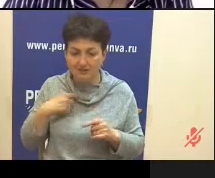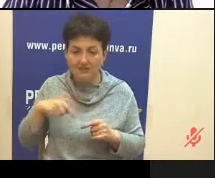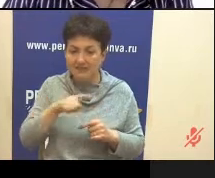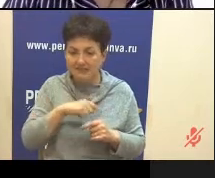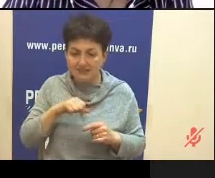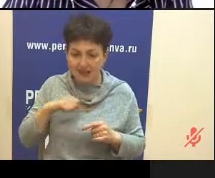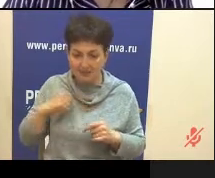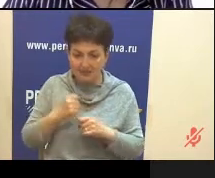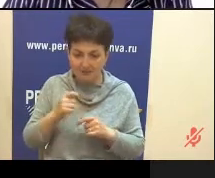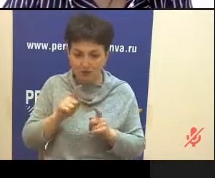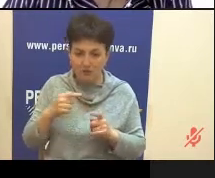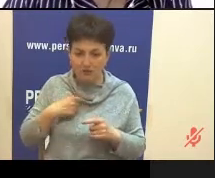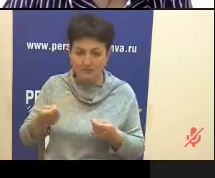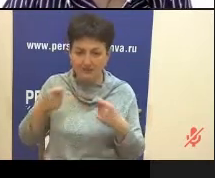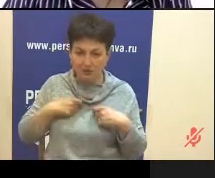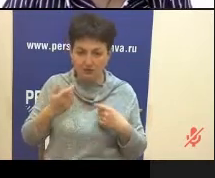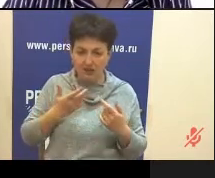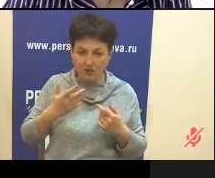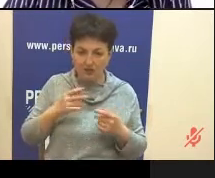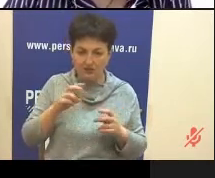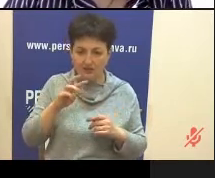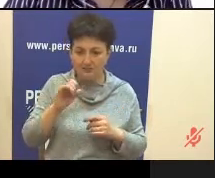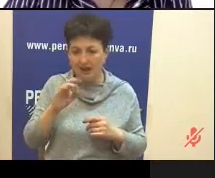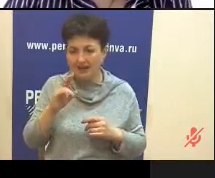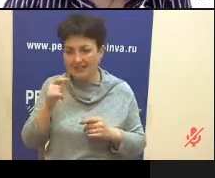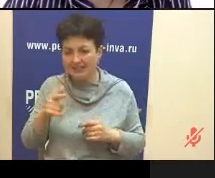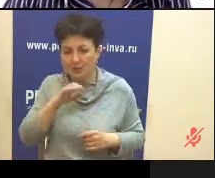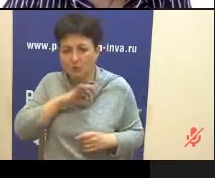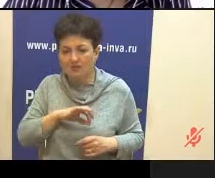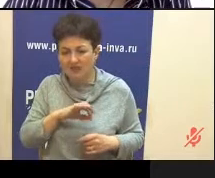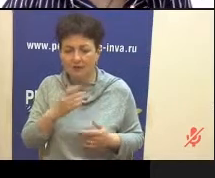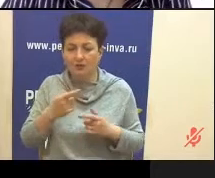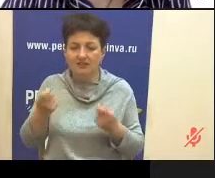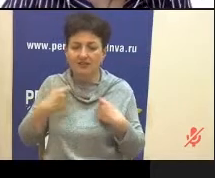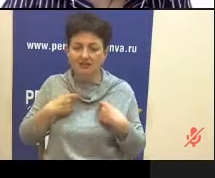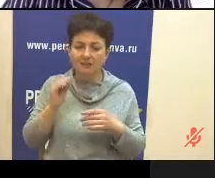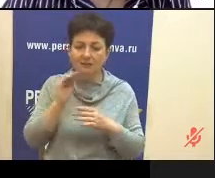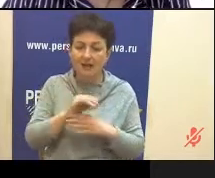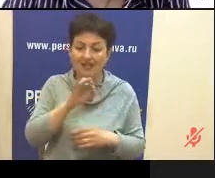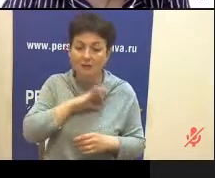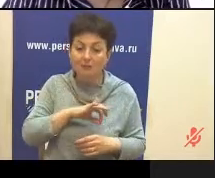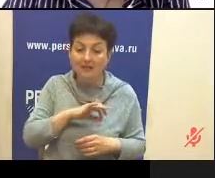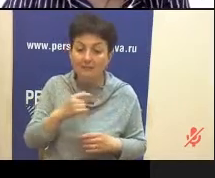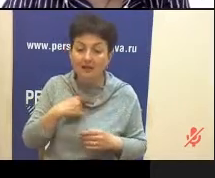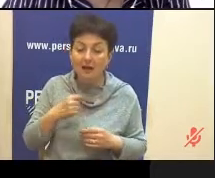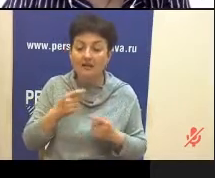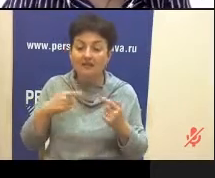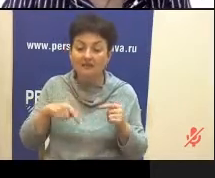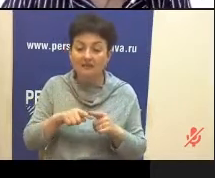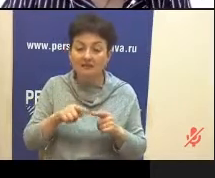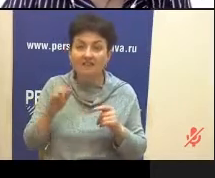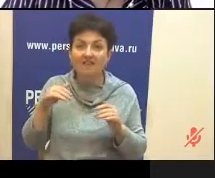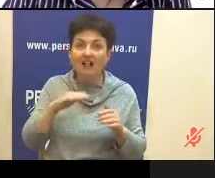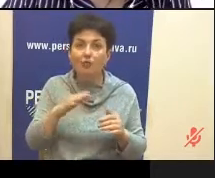слова. Мы не сами делаем что-то, что принесет нам какую-то маркетинговую выгоду или даст нам дополнительную